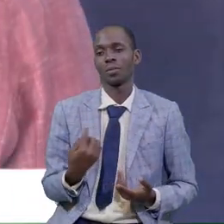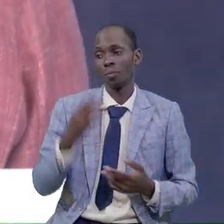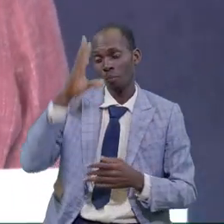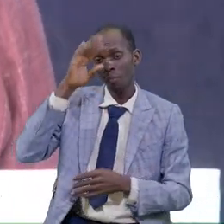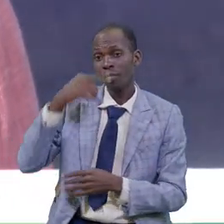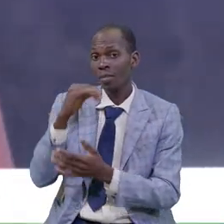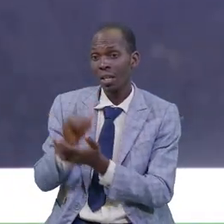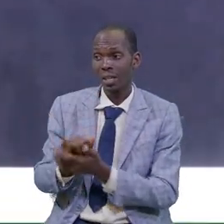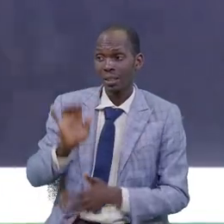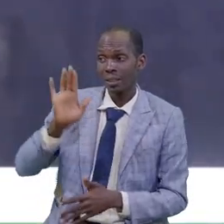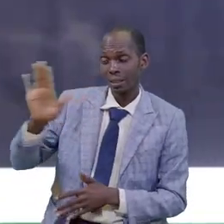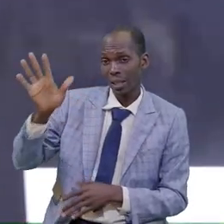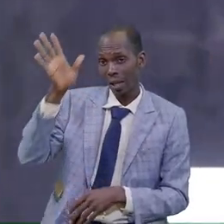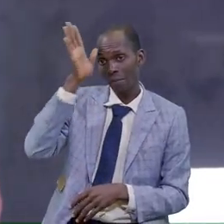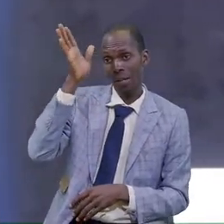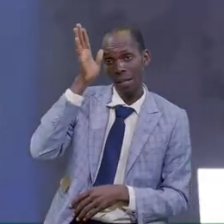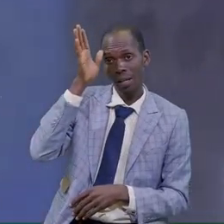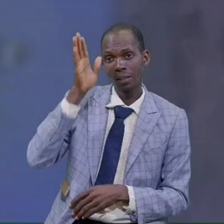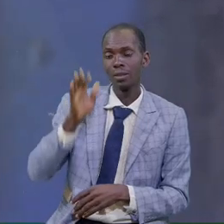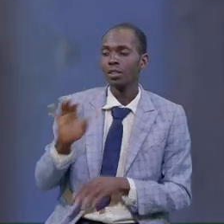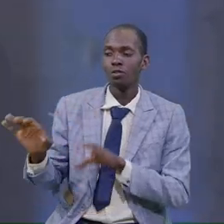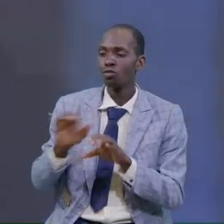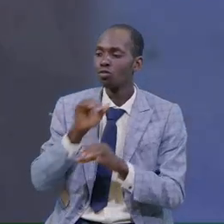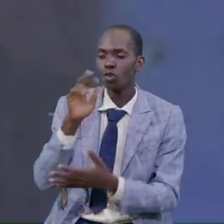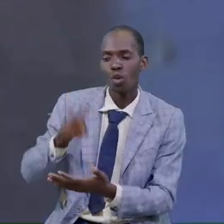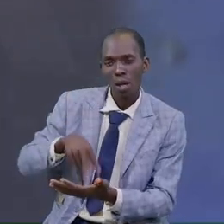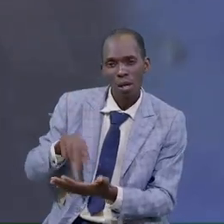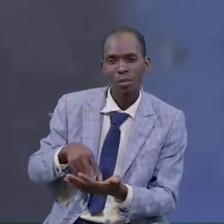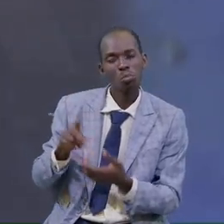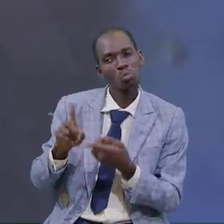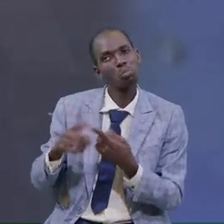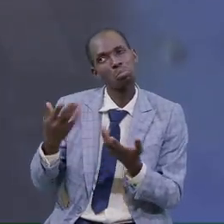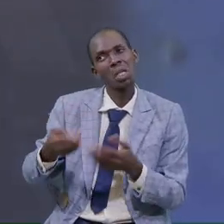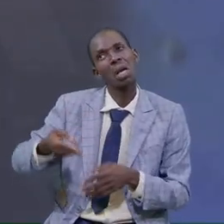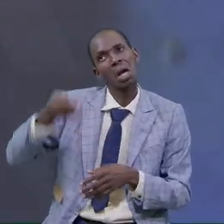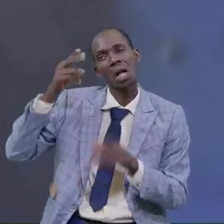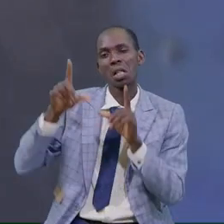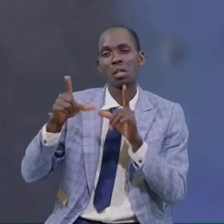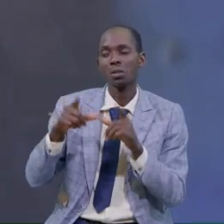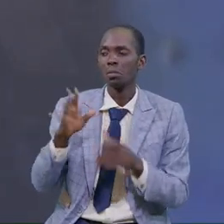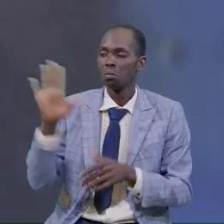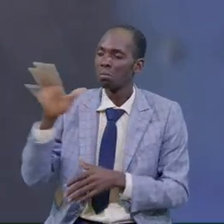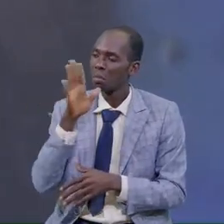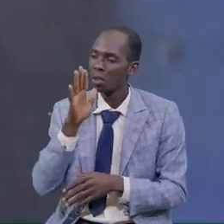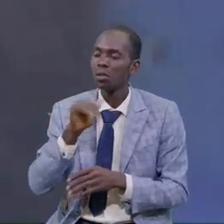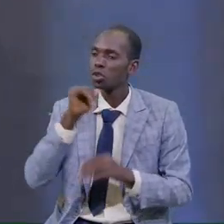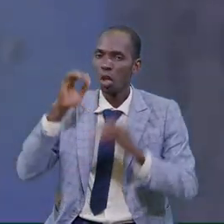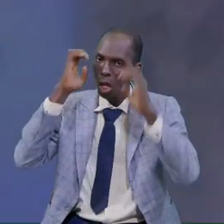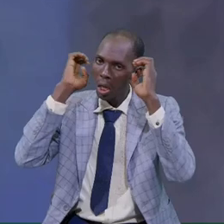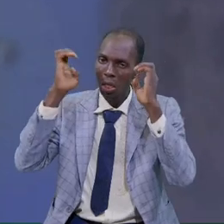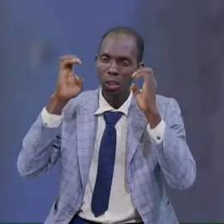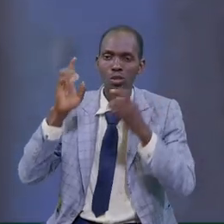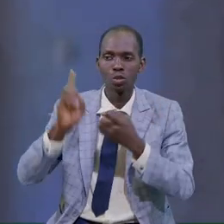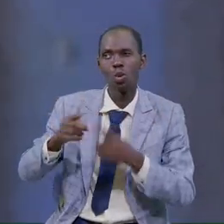père n'a jamais été à l'école. Parce que sa maman aussi n'a pas été à l'école.